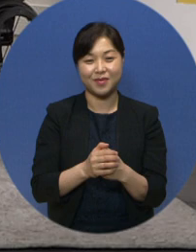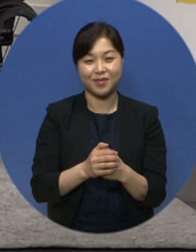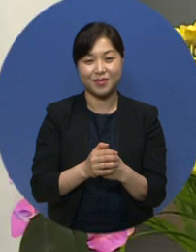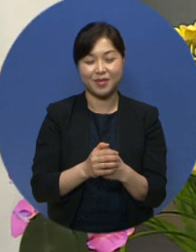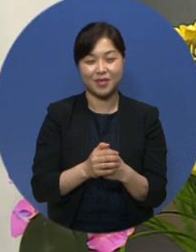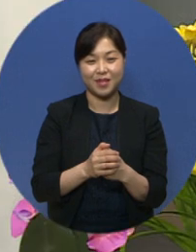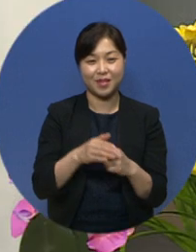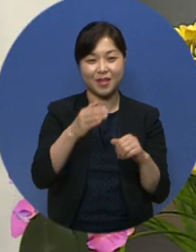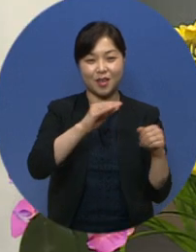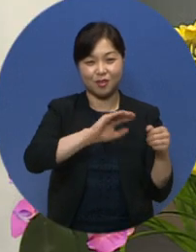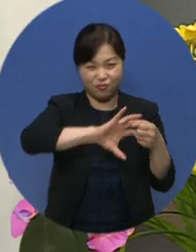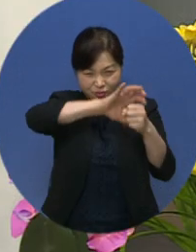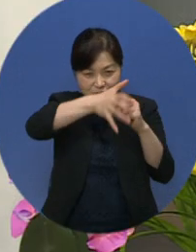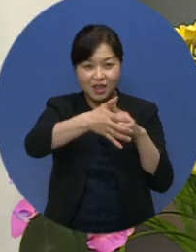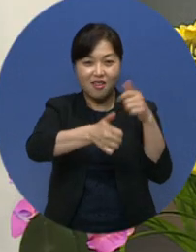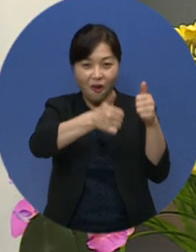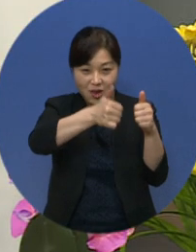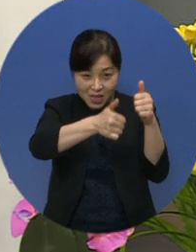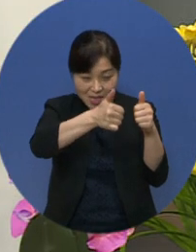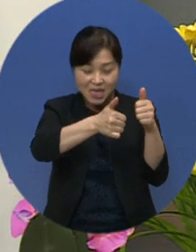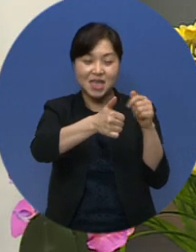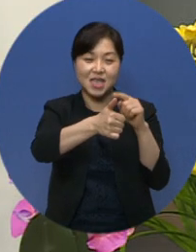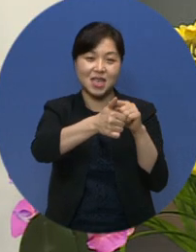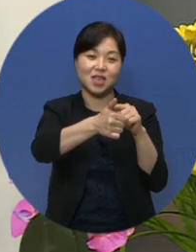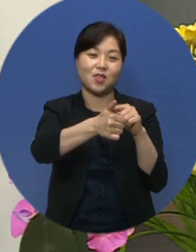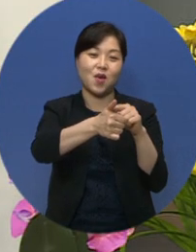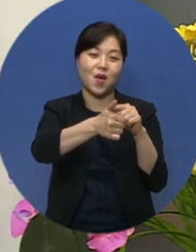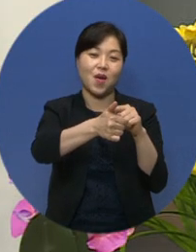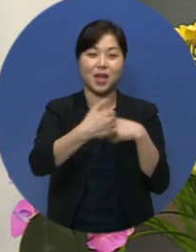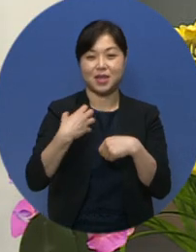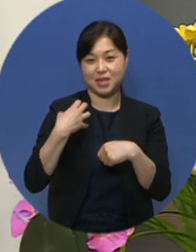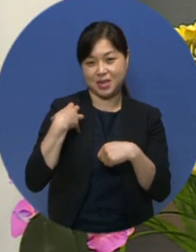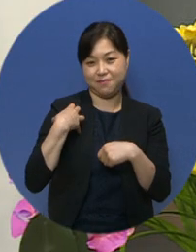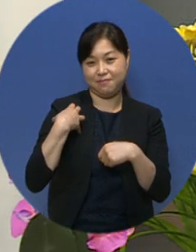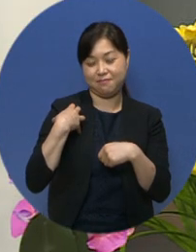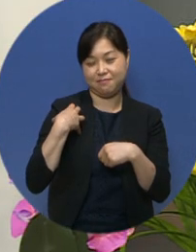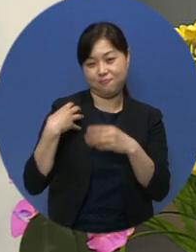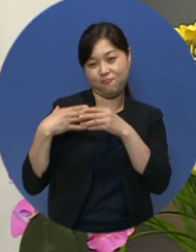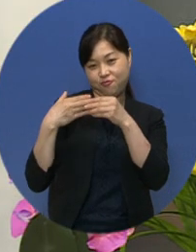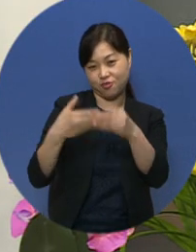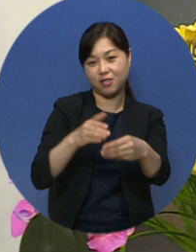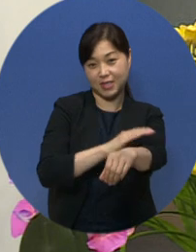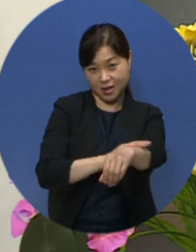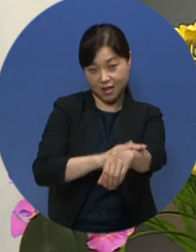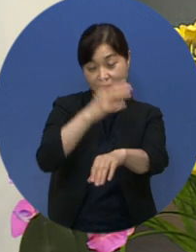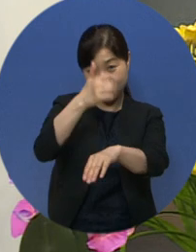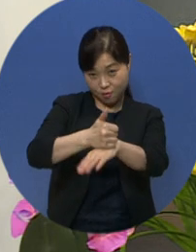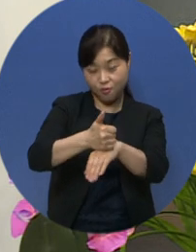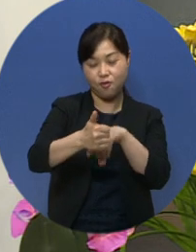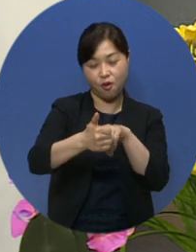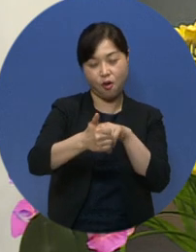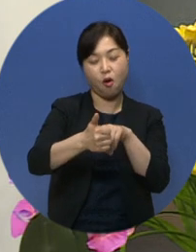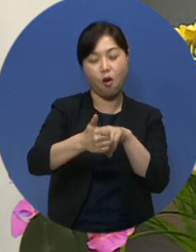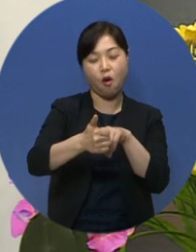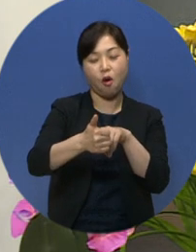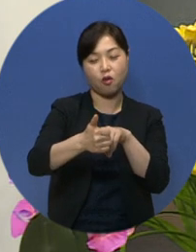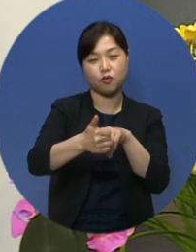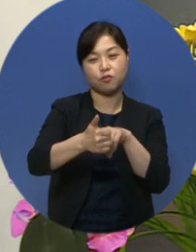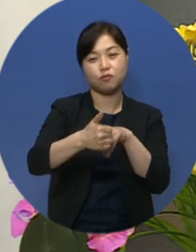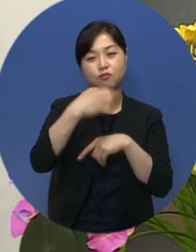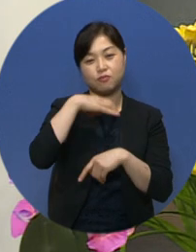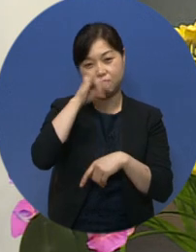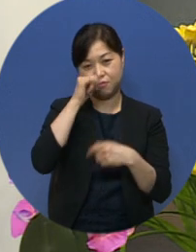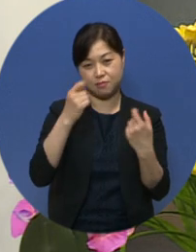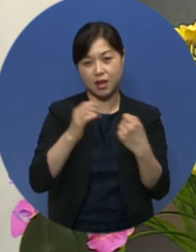통해서 좀 보여 주셔야 4 어떤 결려 결론이 난다고 할까요 4 결정이 될 것 같네 4 지금 상황으로